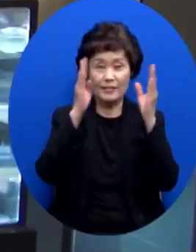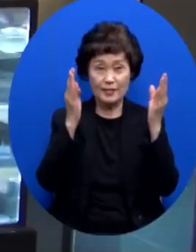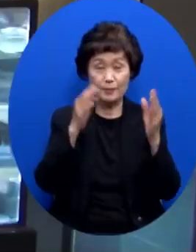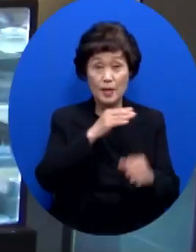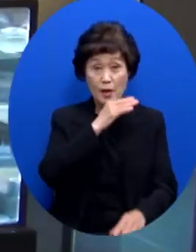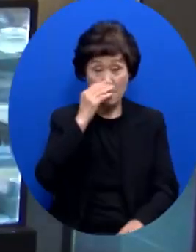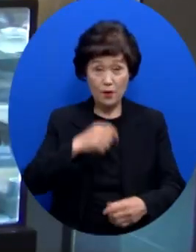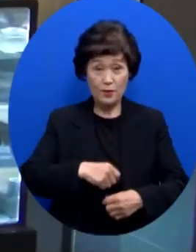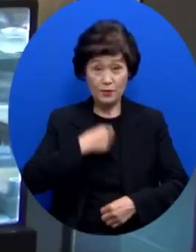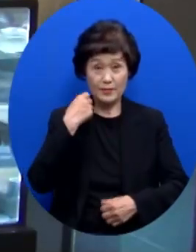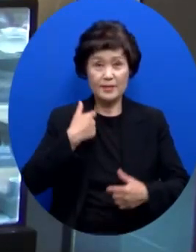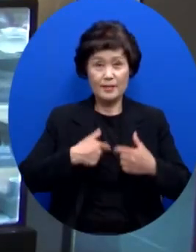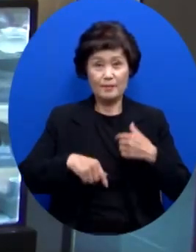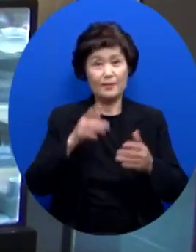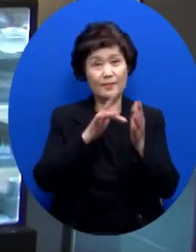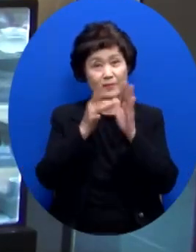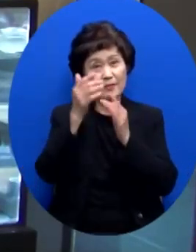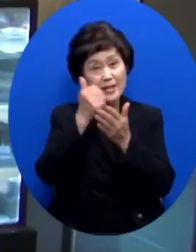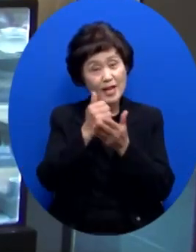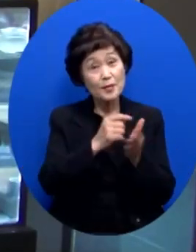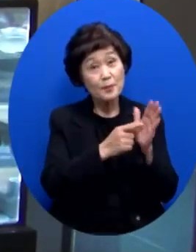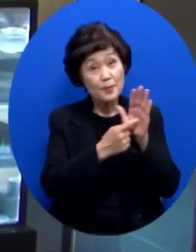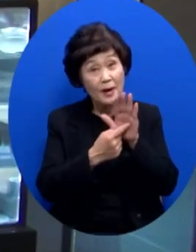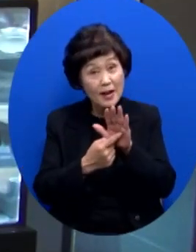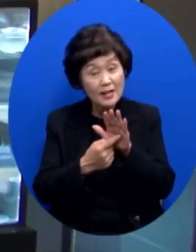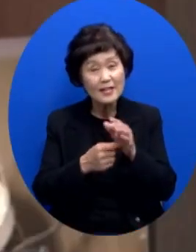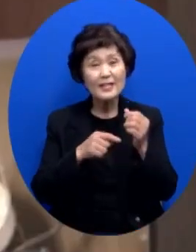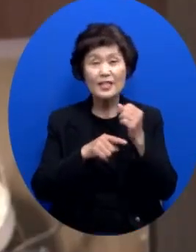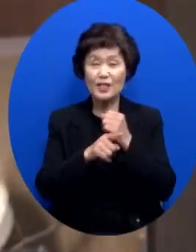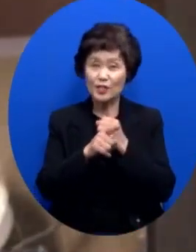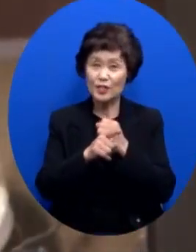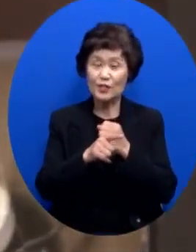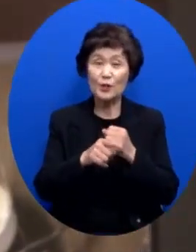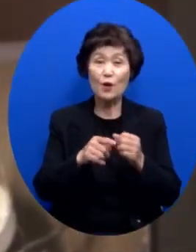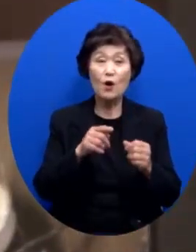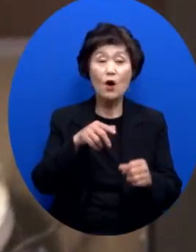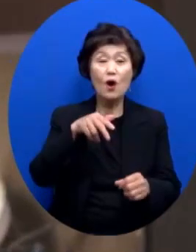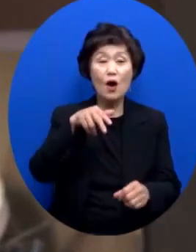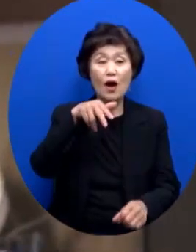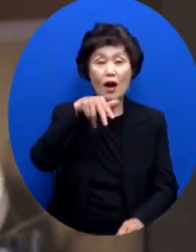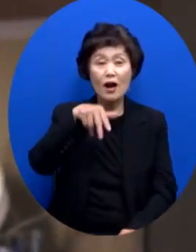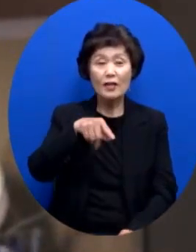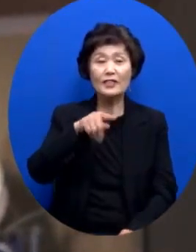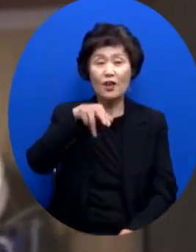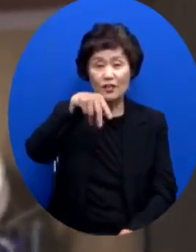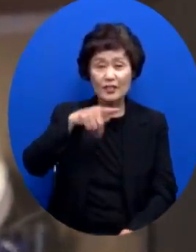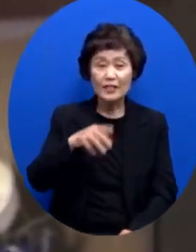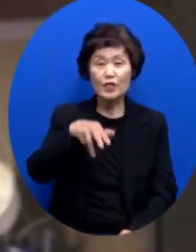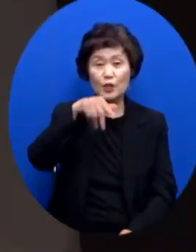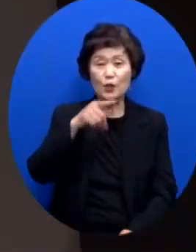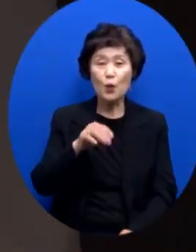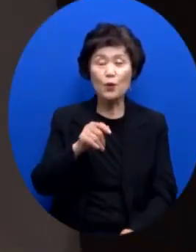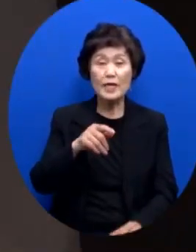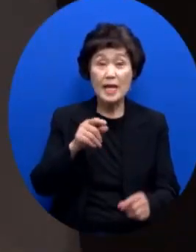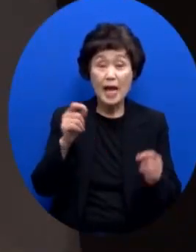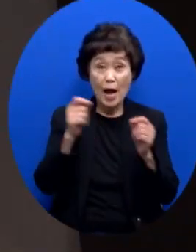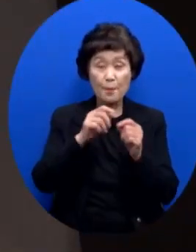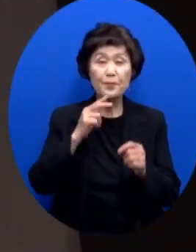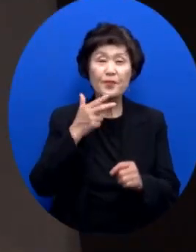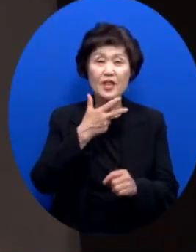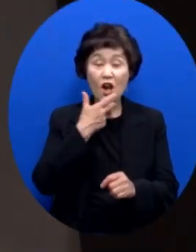정의롭게 기쁨으로 예수님을 드러내자는 의미로 저스티스, 조이, 지저스의 앞글자 제이를